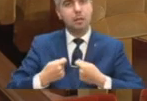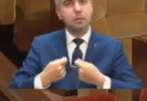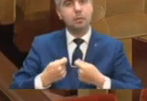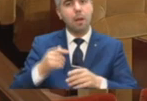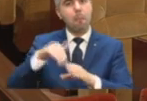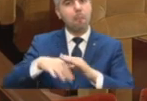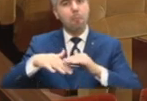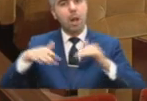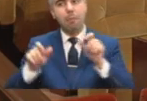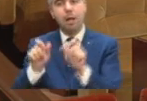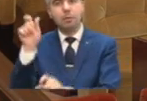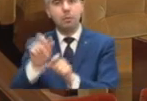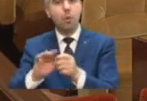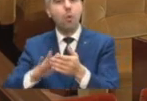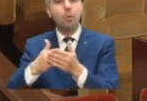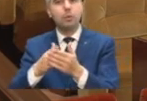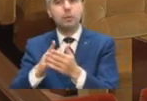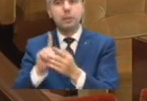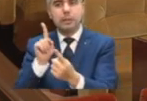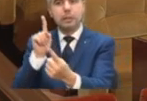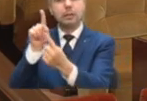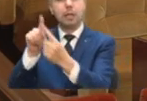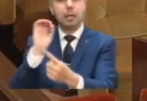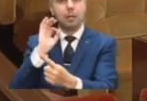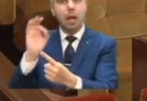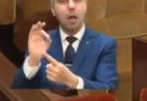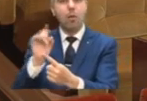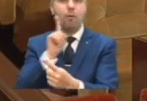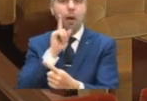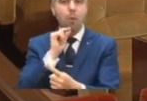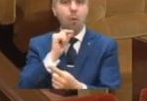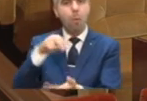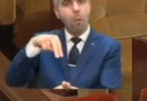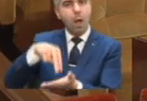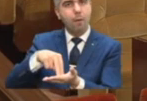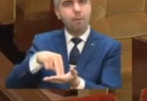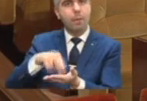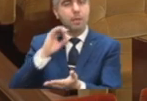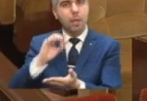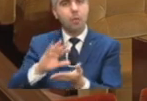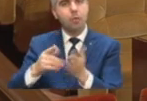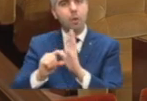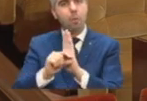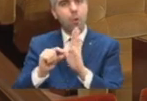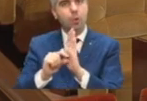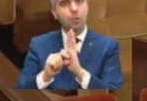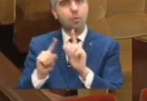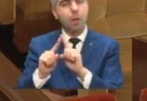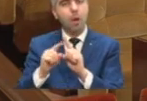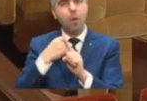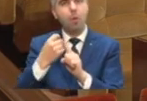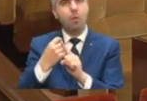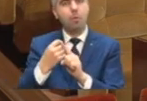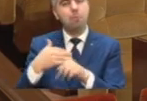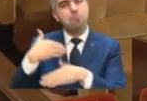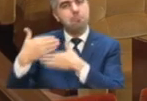القاعة ضد أي نائب أو نائبة برلمانية يتحدث في ذلك المنبر. إن كان هناك خروج عن الموضوع لك الحق في أن تنبهي